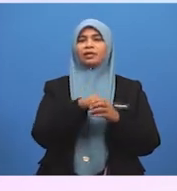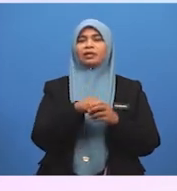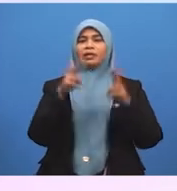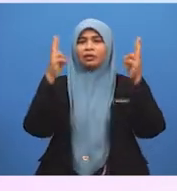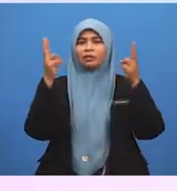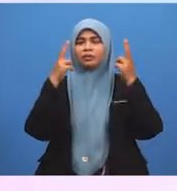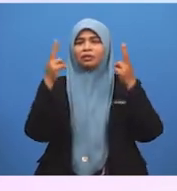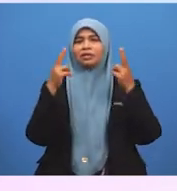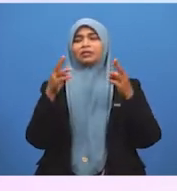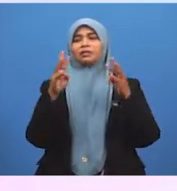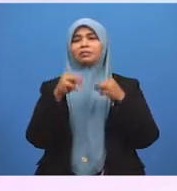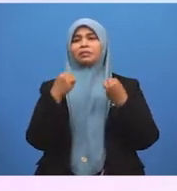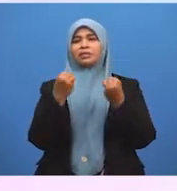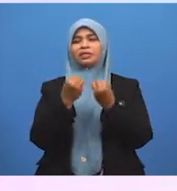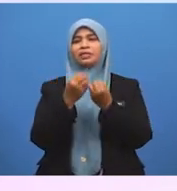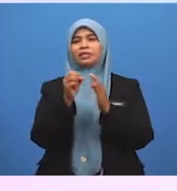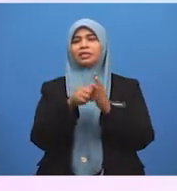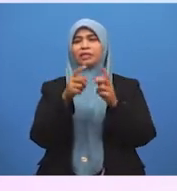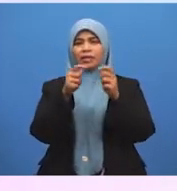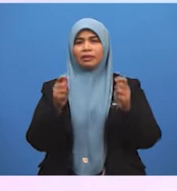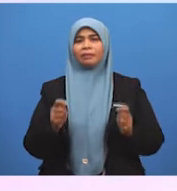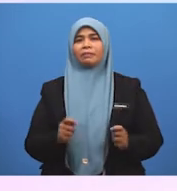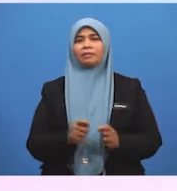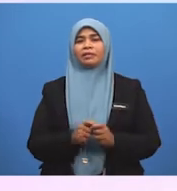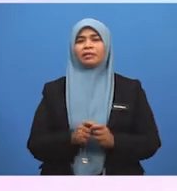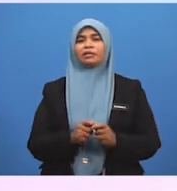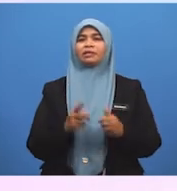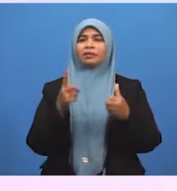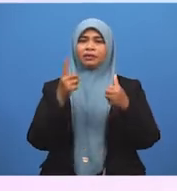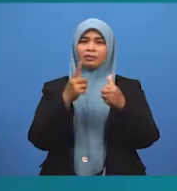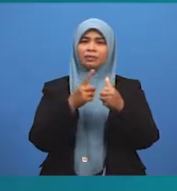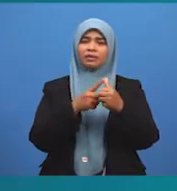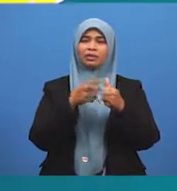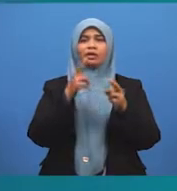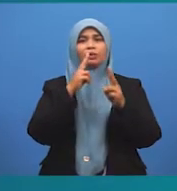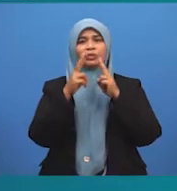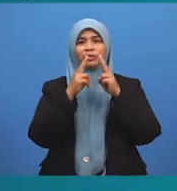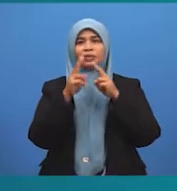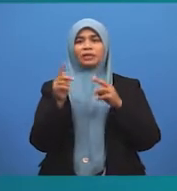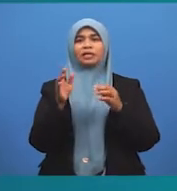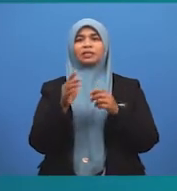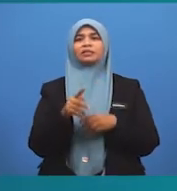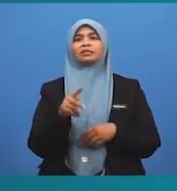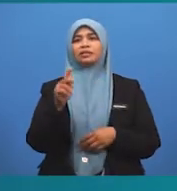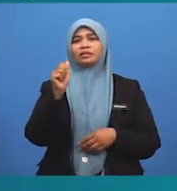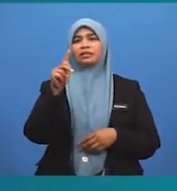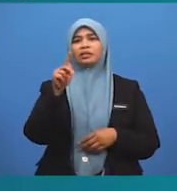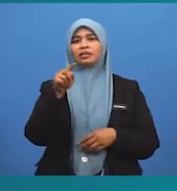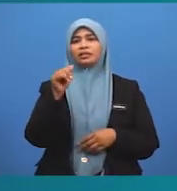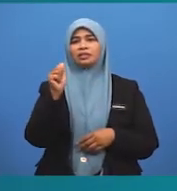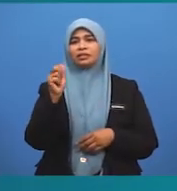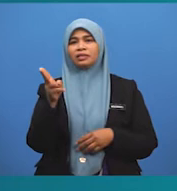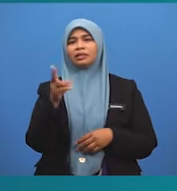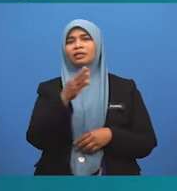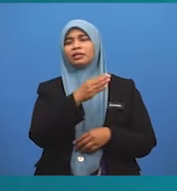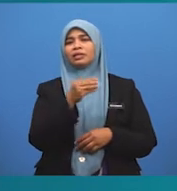upacara masyarakat setempat? Yang pertama, mengucapkan takziah